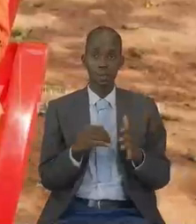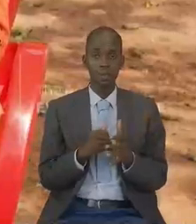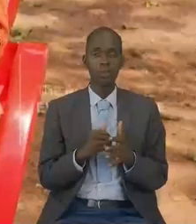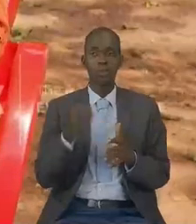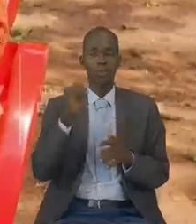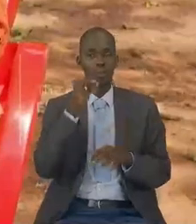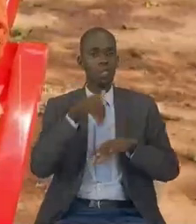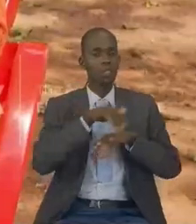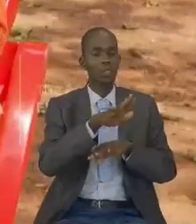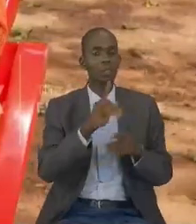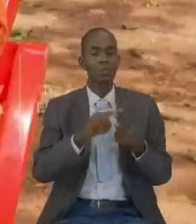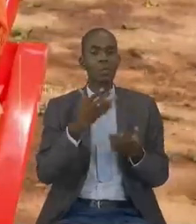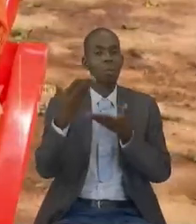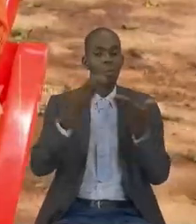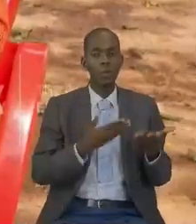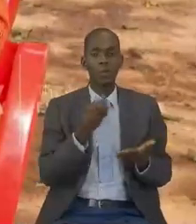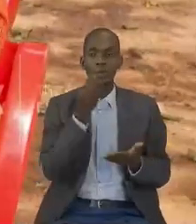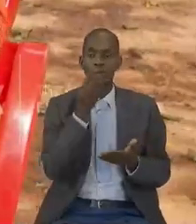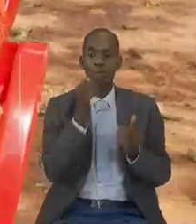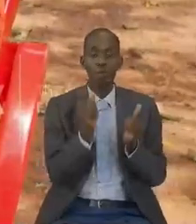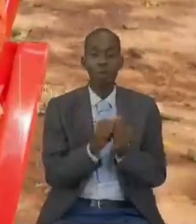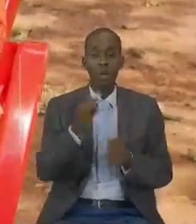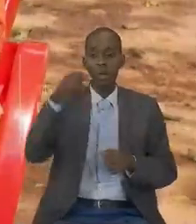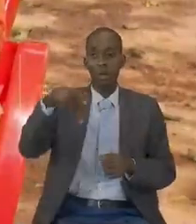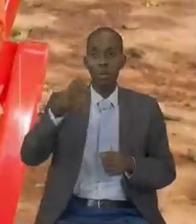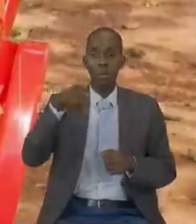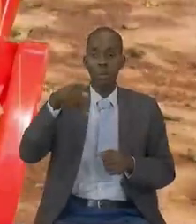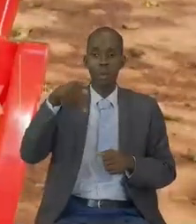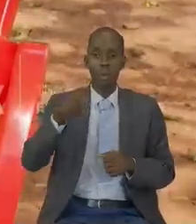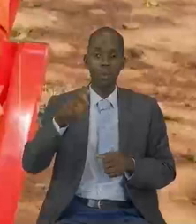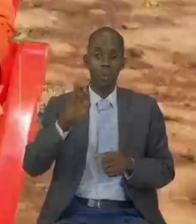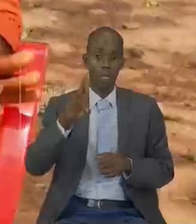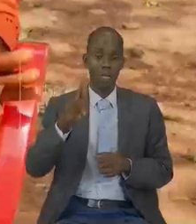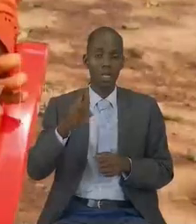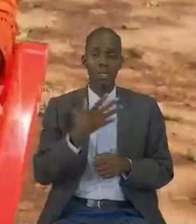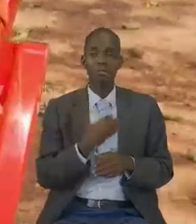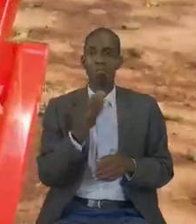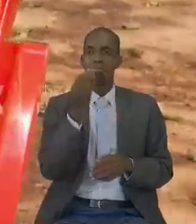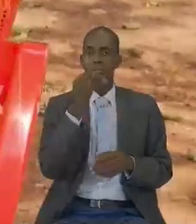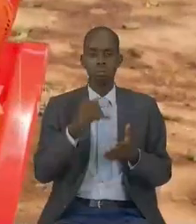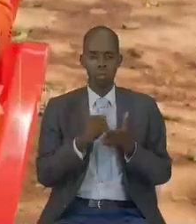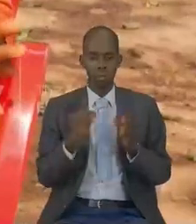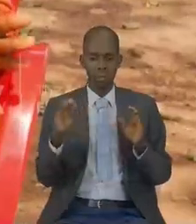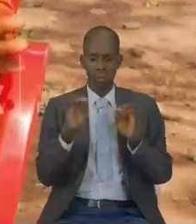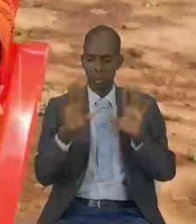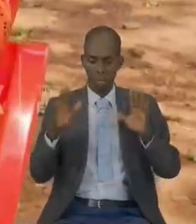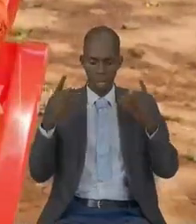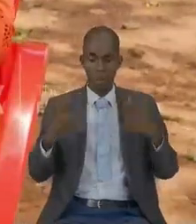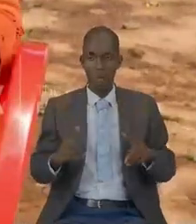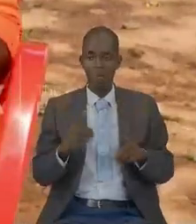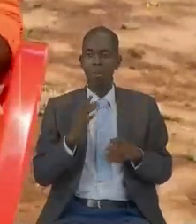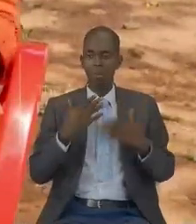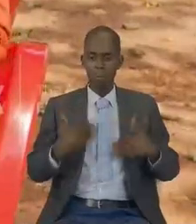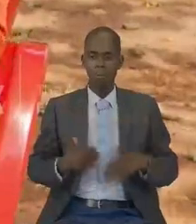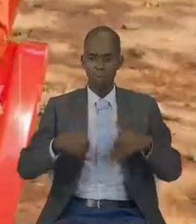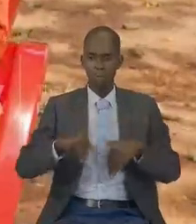l'a fait. Quand on m'achète un repas pimenté, une sauce pimentée, j'ai mangé. Je n'ai rien senti. Mon